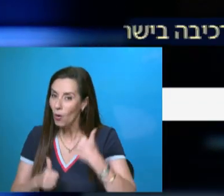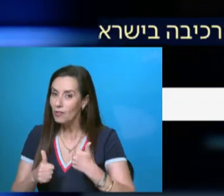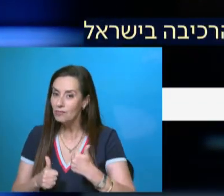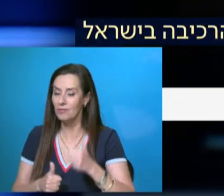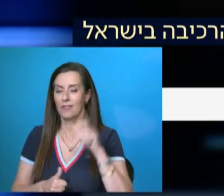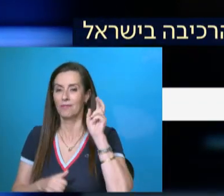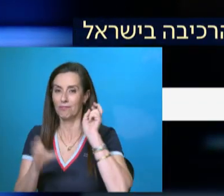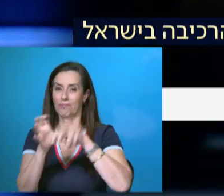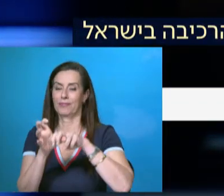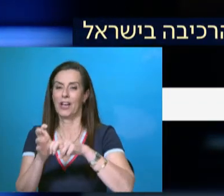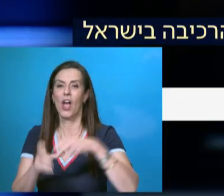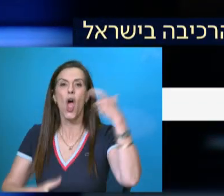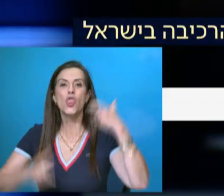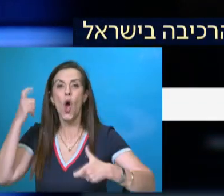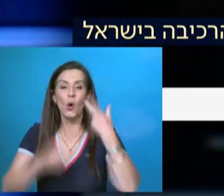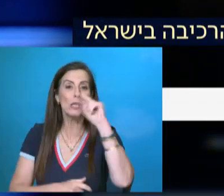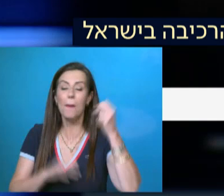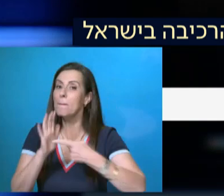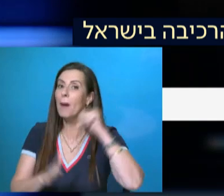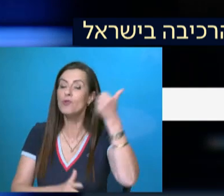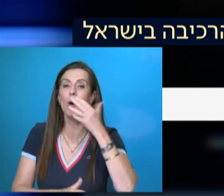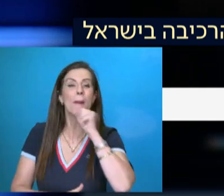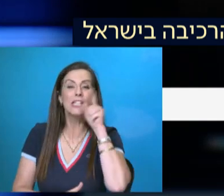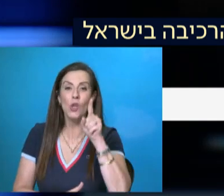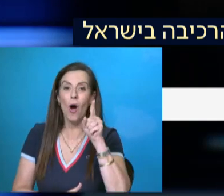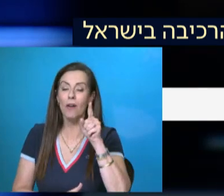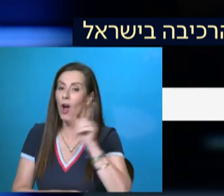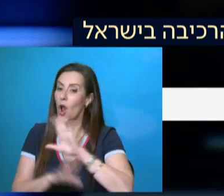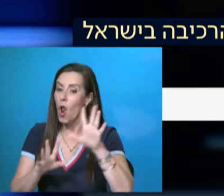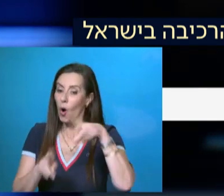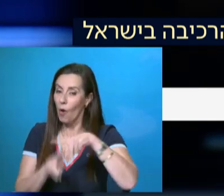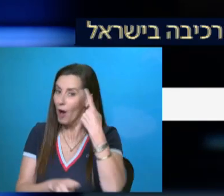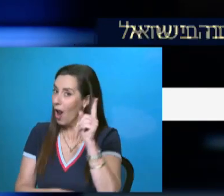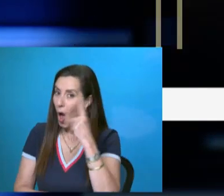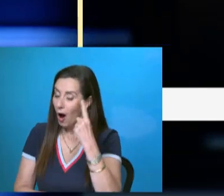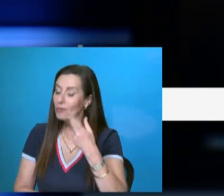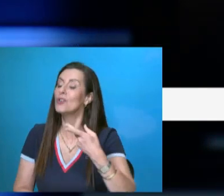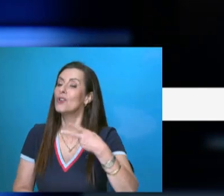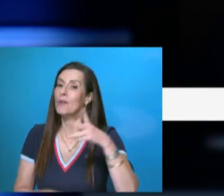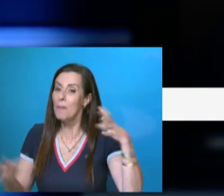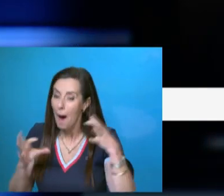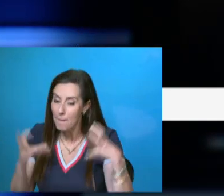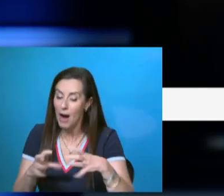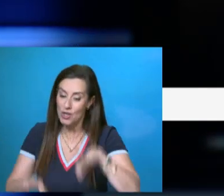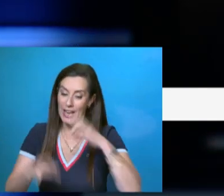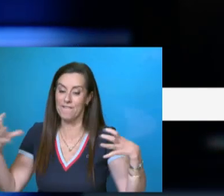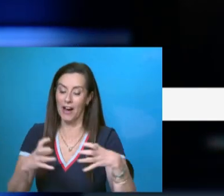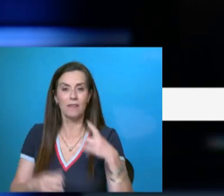2020. תהיה לנו פעם ראשונה בהיסטוריה לא רק רוכב אחד באולימפיאדה, אלא נבחרת שלמה. ספר לנו על הרביעייה